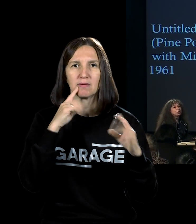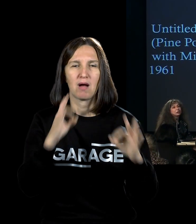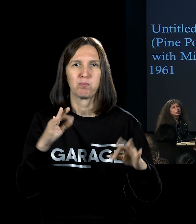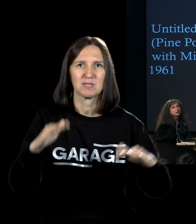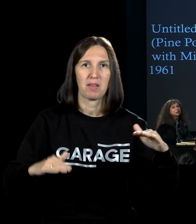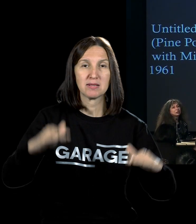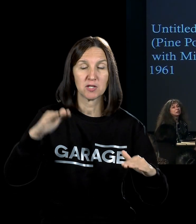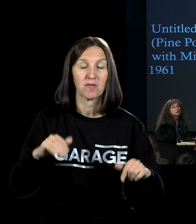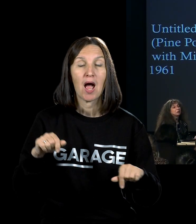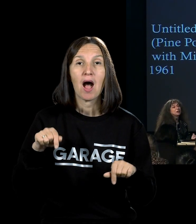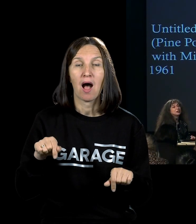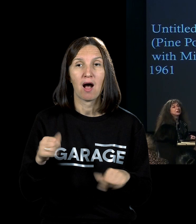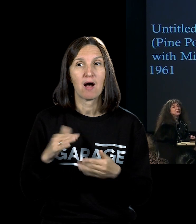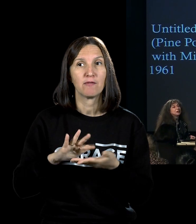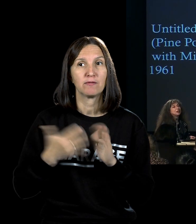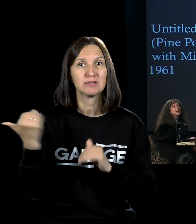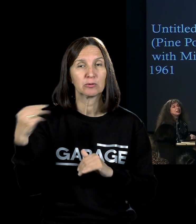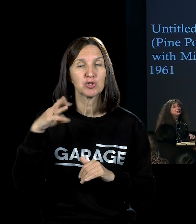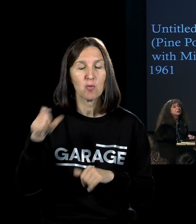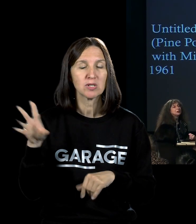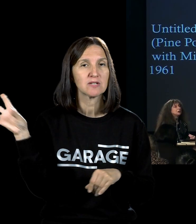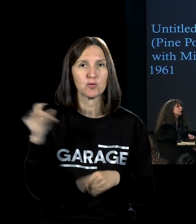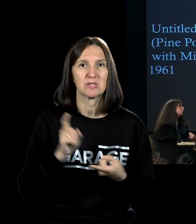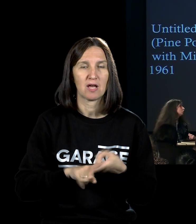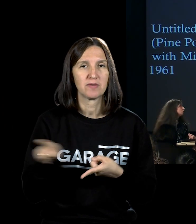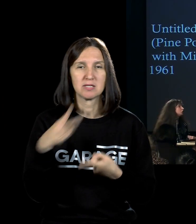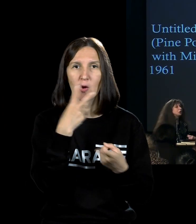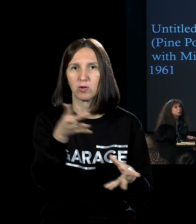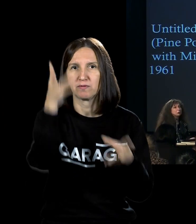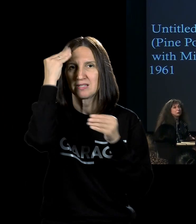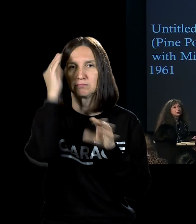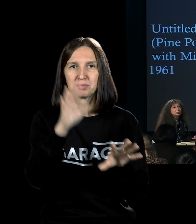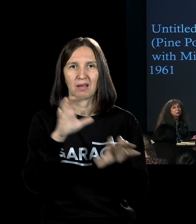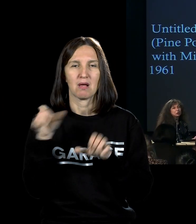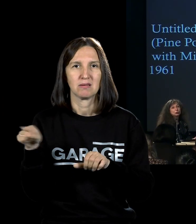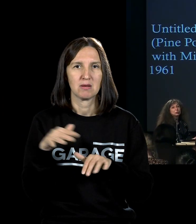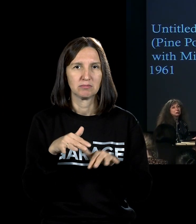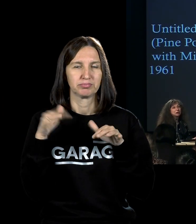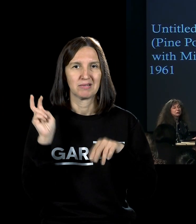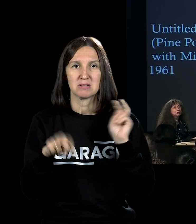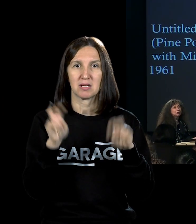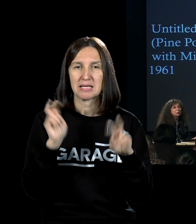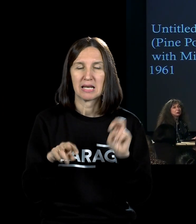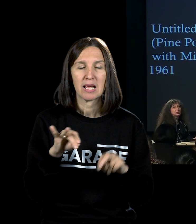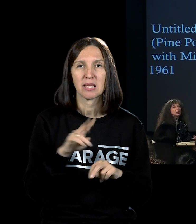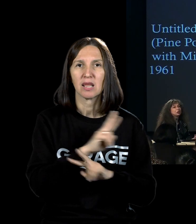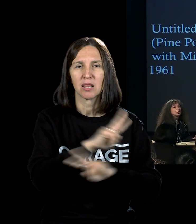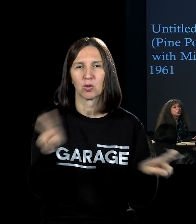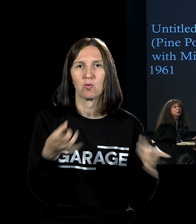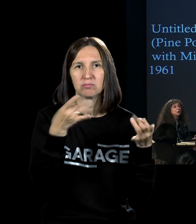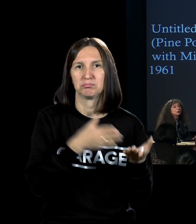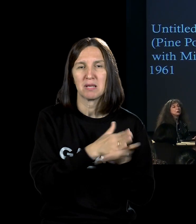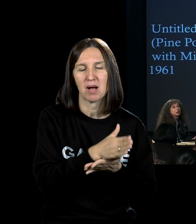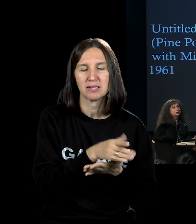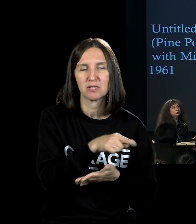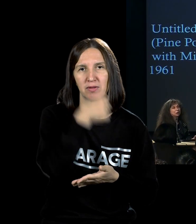То здесь все зависит от восприятия зрителя. И здесь возникает то, что с чем, как бы, по идее, никто из минималистов не мог работать, возникает